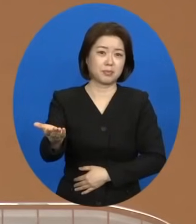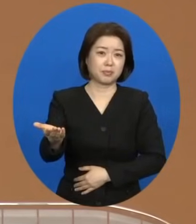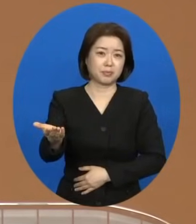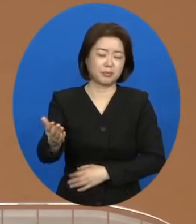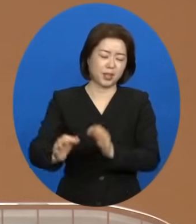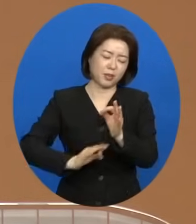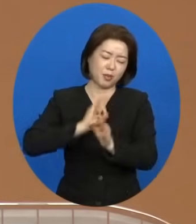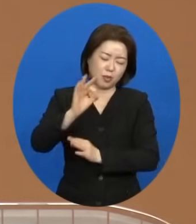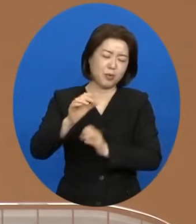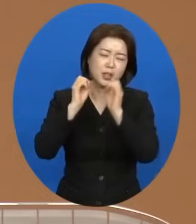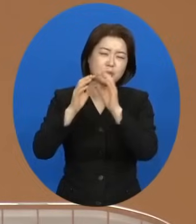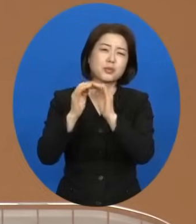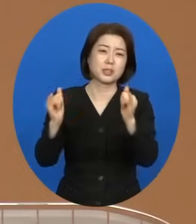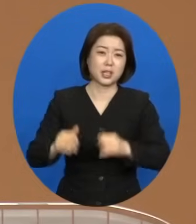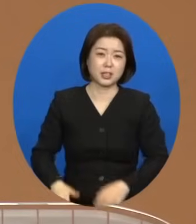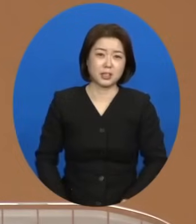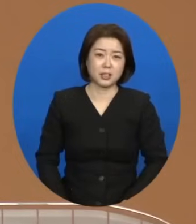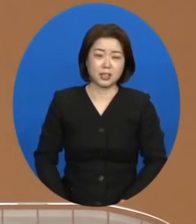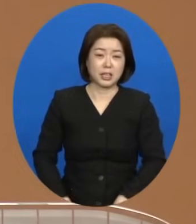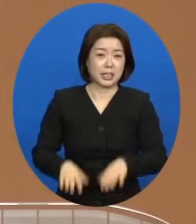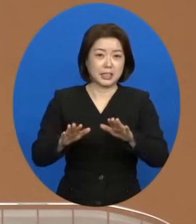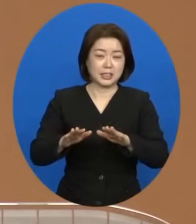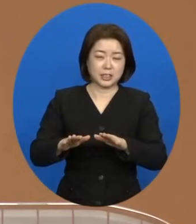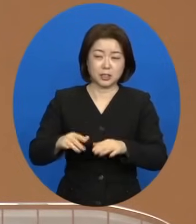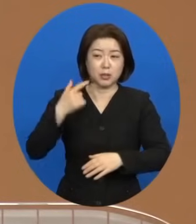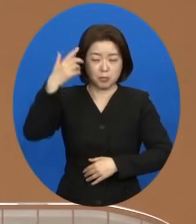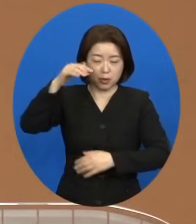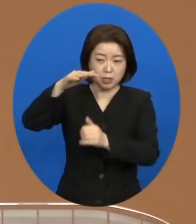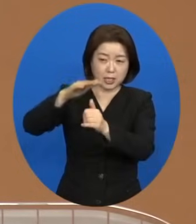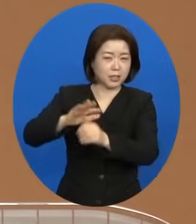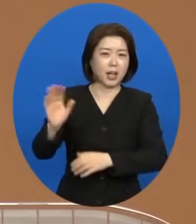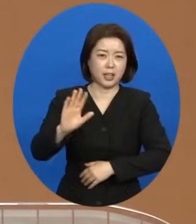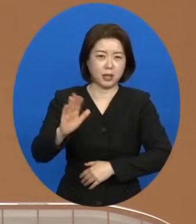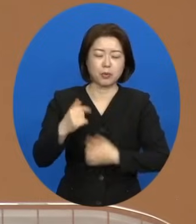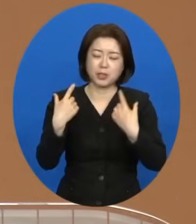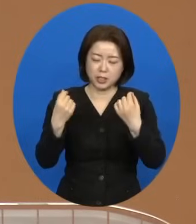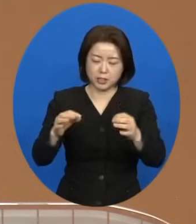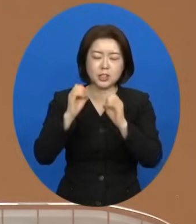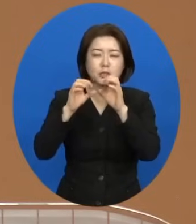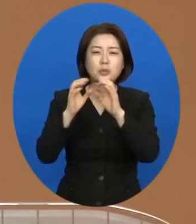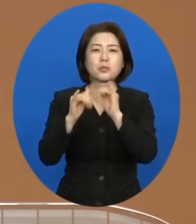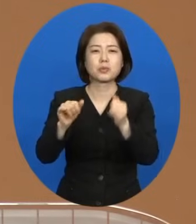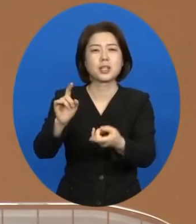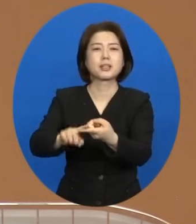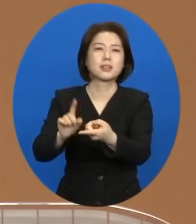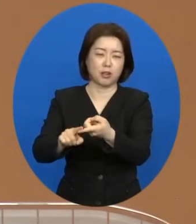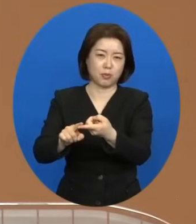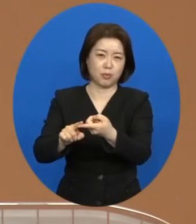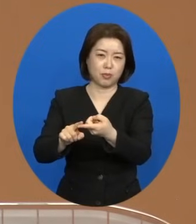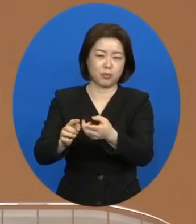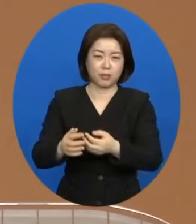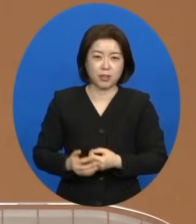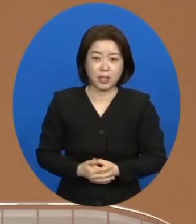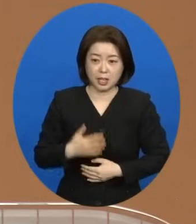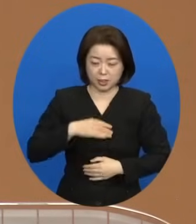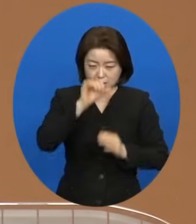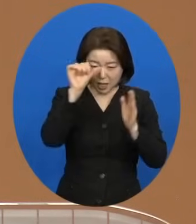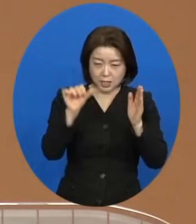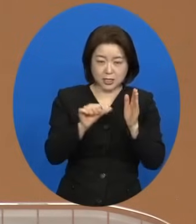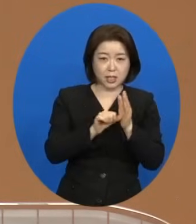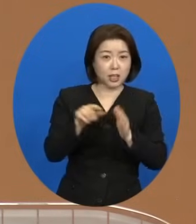영원한 전사님 지금 안수를 안 받으시고 그냥 전사님 계신데 아 제 인생에 이분이